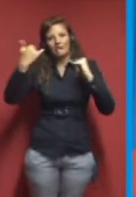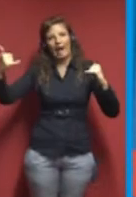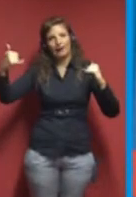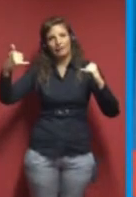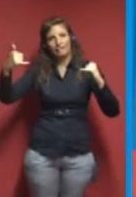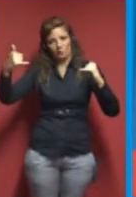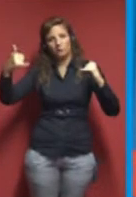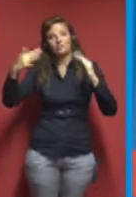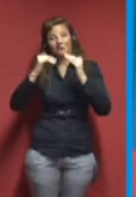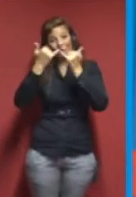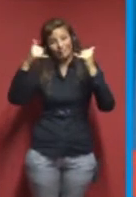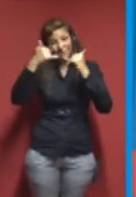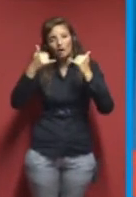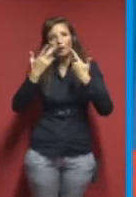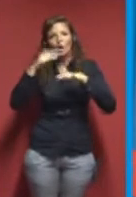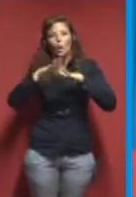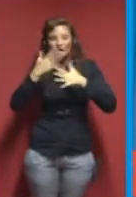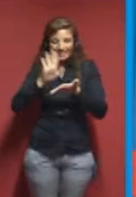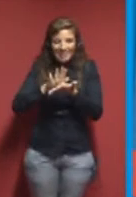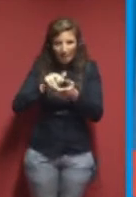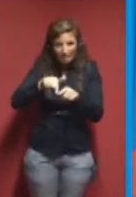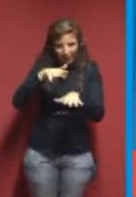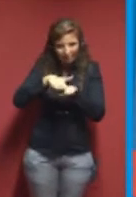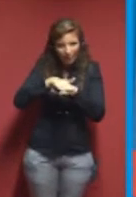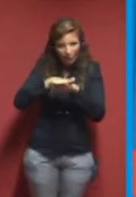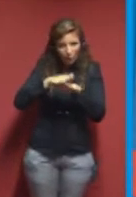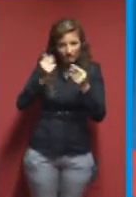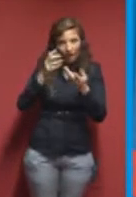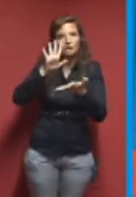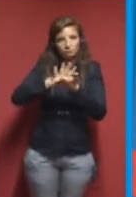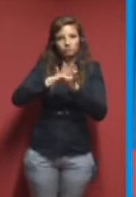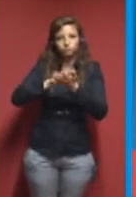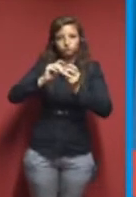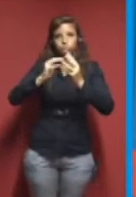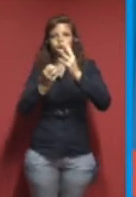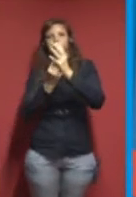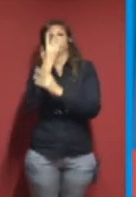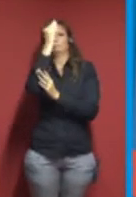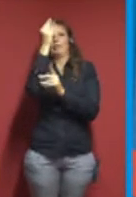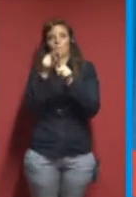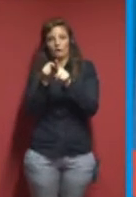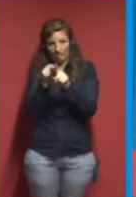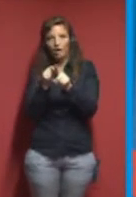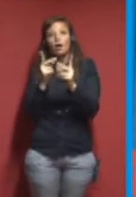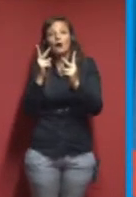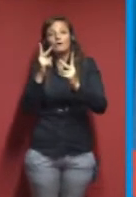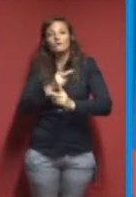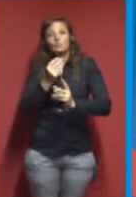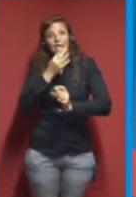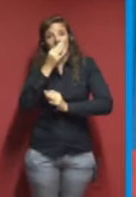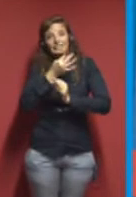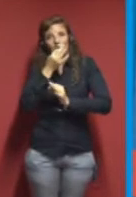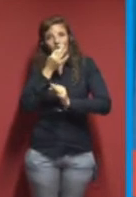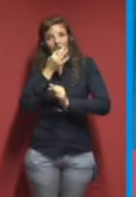viene utilizzato della stampante cioè praticamente posto può